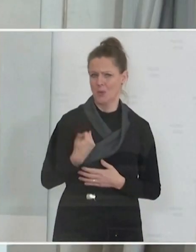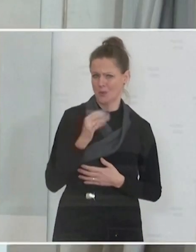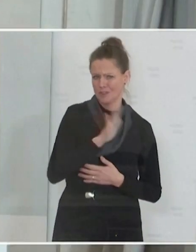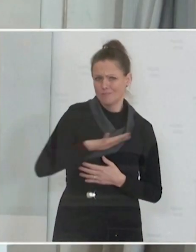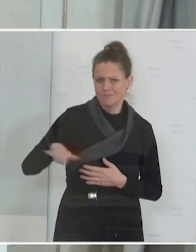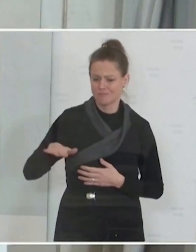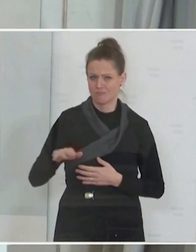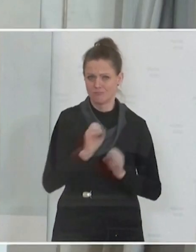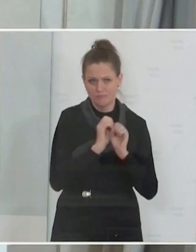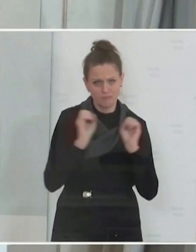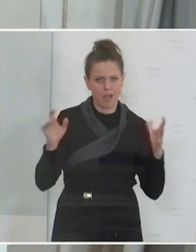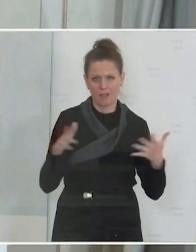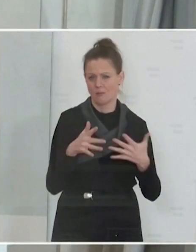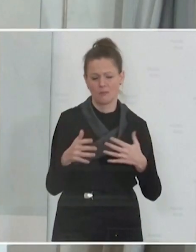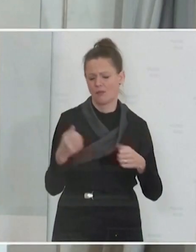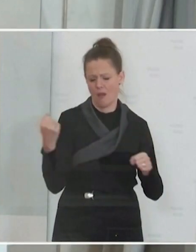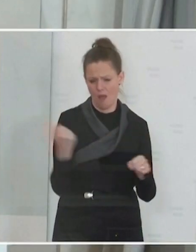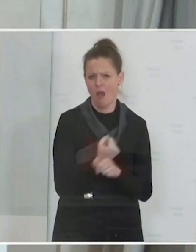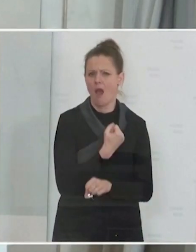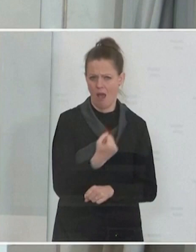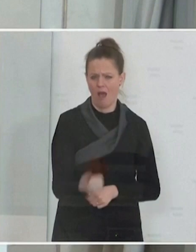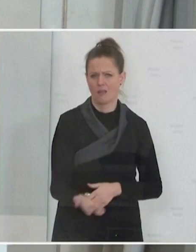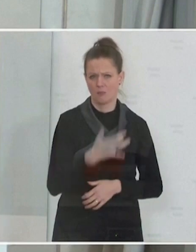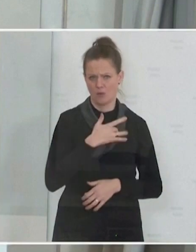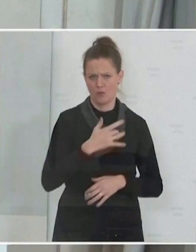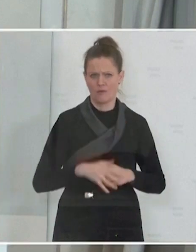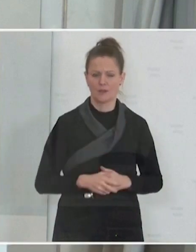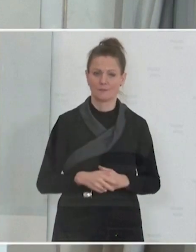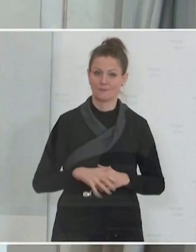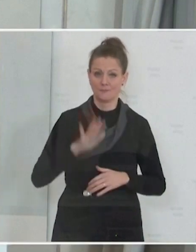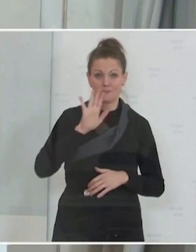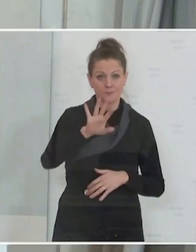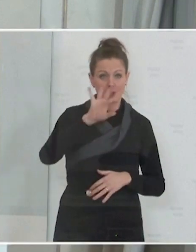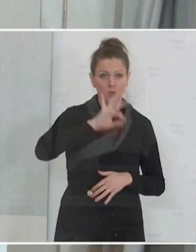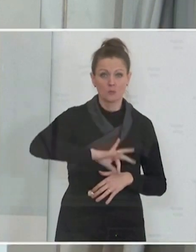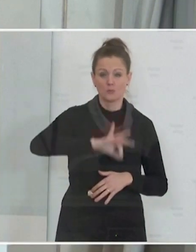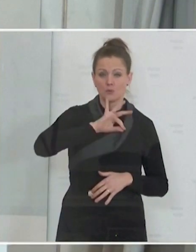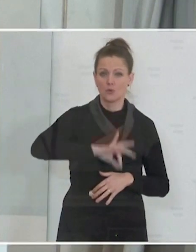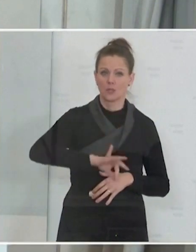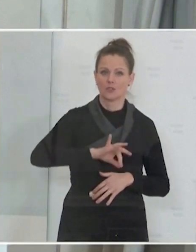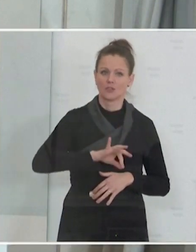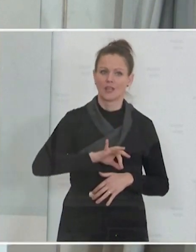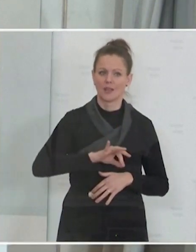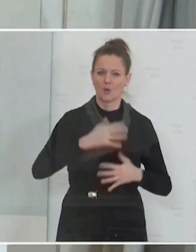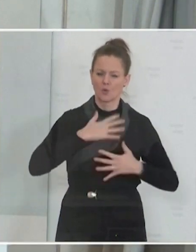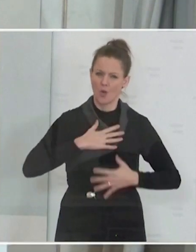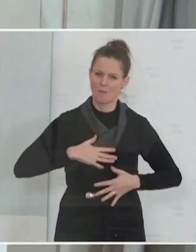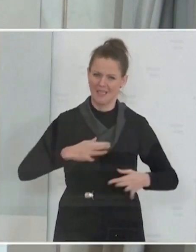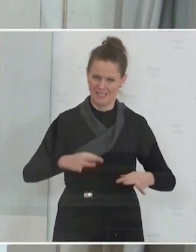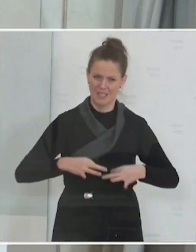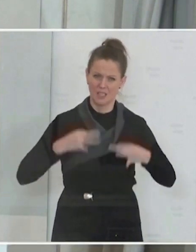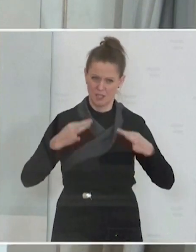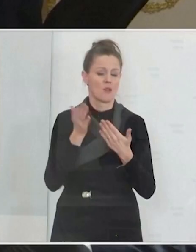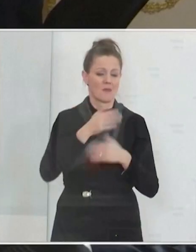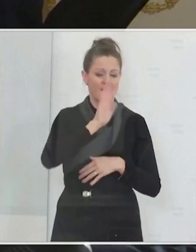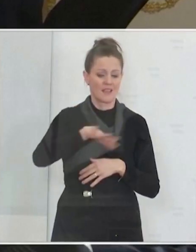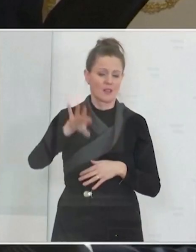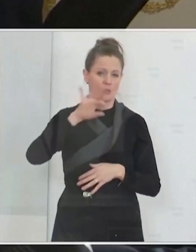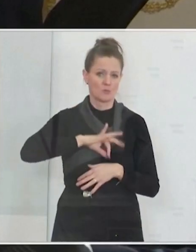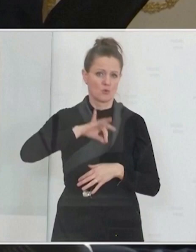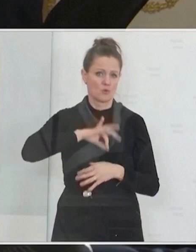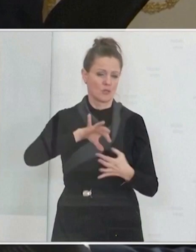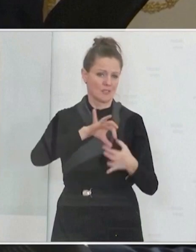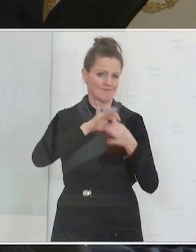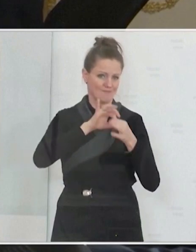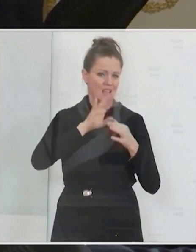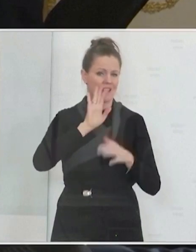bị các vấn đề về tâm thần đang tăng mạnh và kêu gọi đối phó khẩn cấp để giới trẻ vượt qua đại dịch này một cách khỏe mạnh. Được